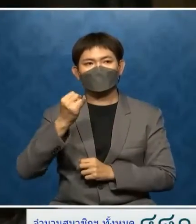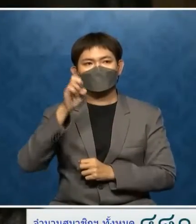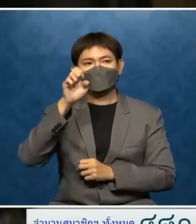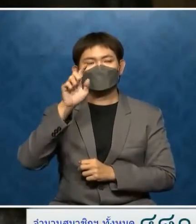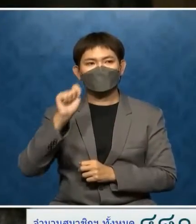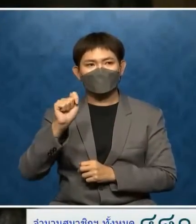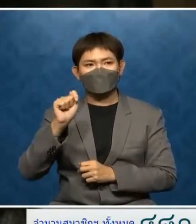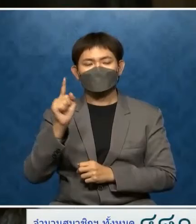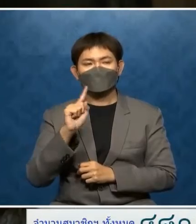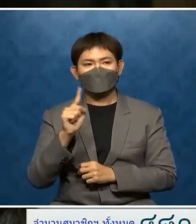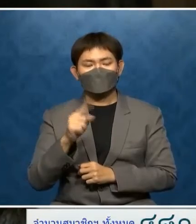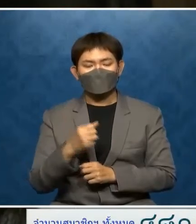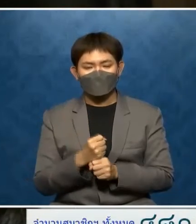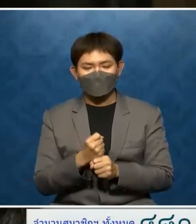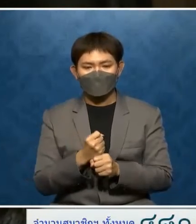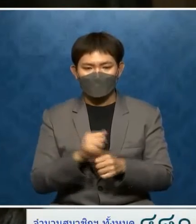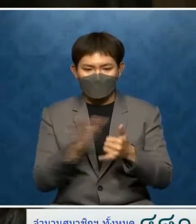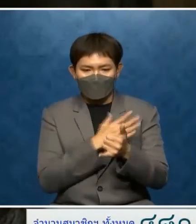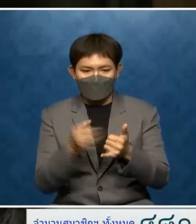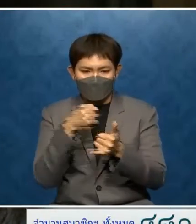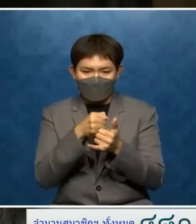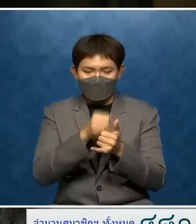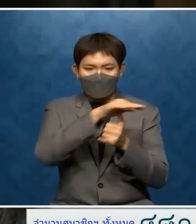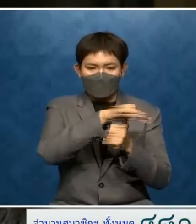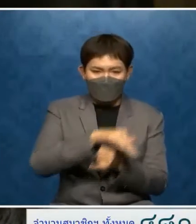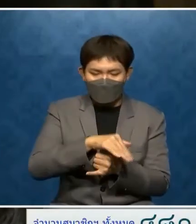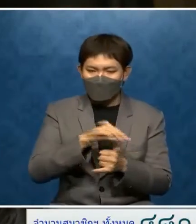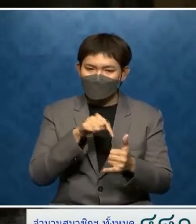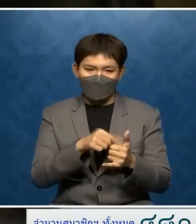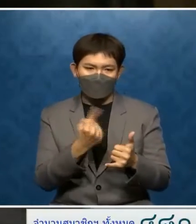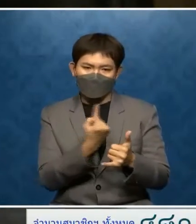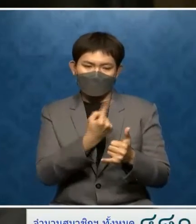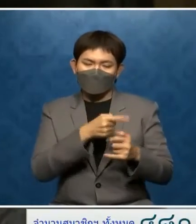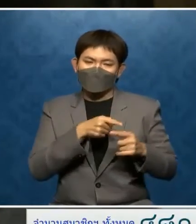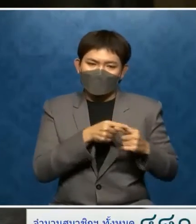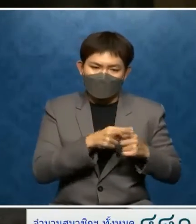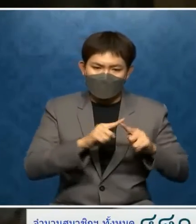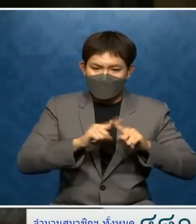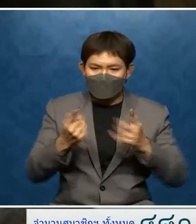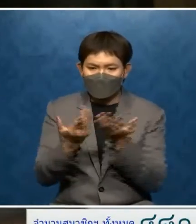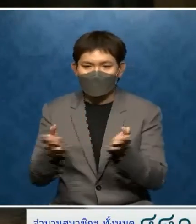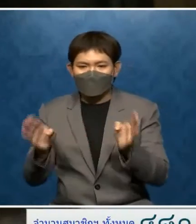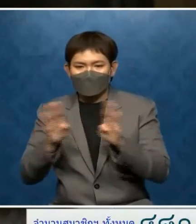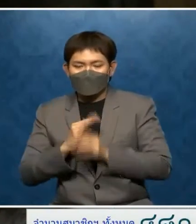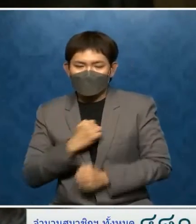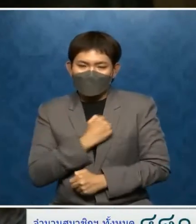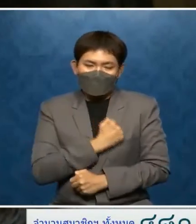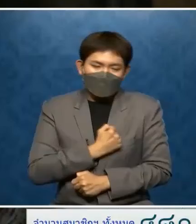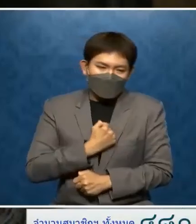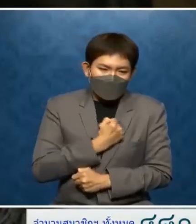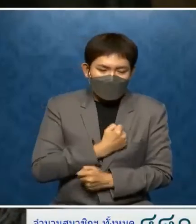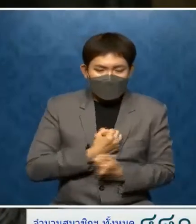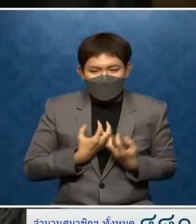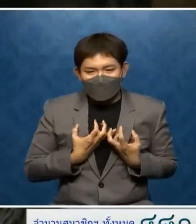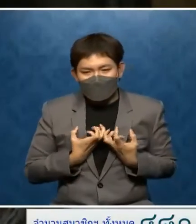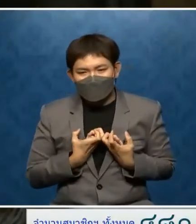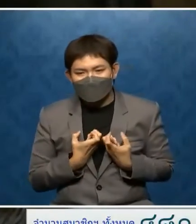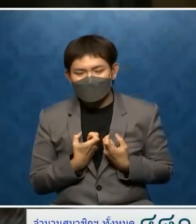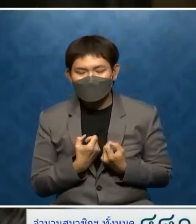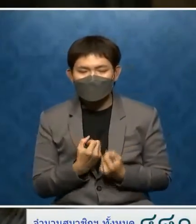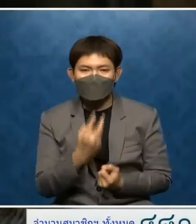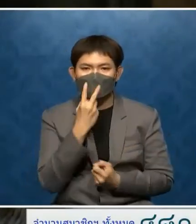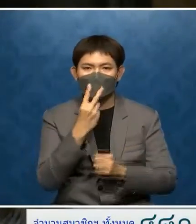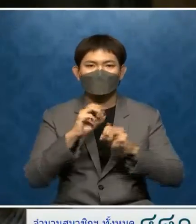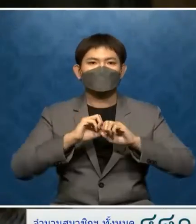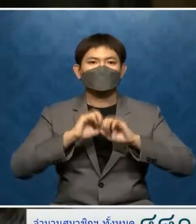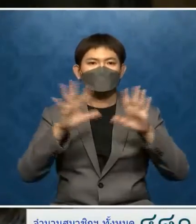ส้อมโดนคนเดียวแต่ลมกันทั้งบ้านเจ็ดปวด ธรรมัณนทั้งหมดเป็นการสữศาลทเหนภาพท